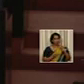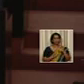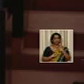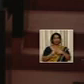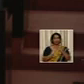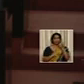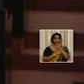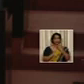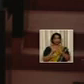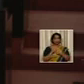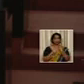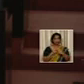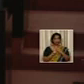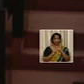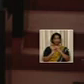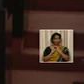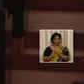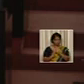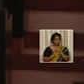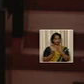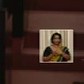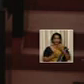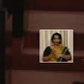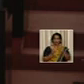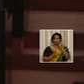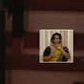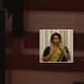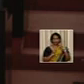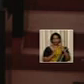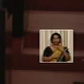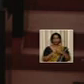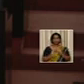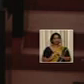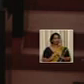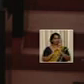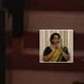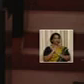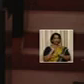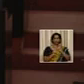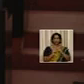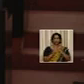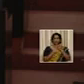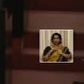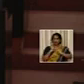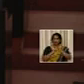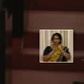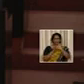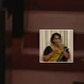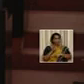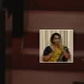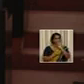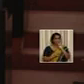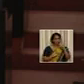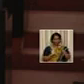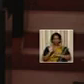සුරාබදු දෙපාර්තමේන්තුවේ කාර්යසාධන වාර්තාව 2022 වර්ෂය සඳහා ආයෝජන ප්‍රවර්ධන අමාත්‍යාංශයේ කාර්යසාධන වාර්තාව සහ